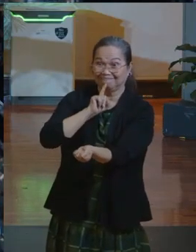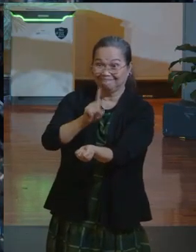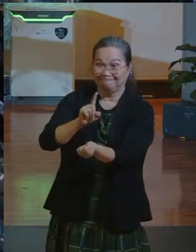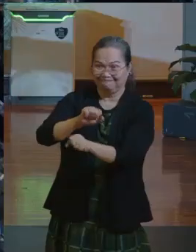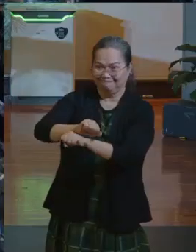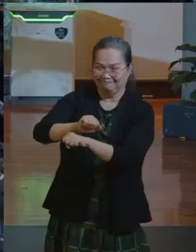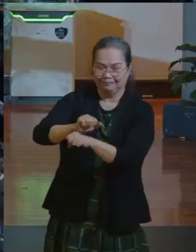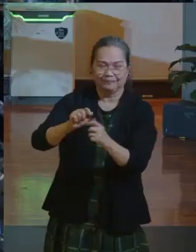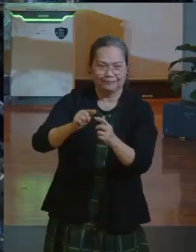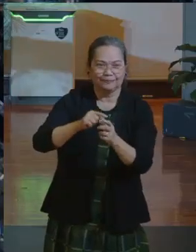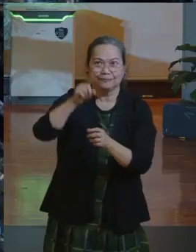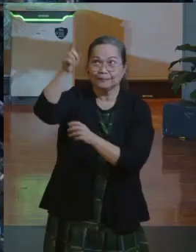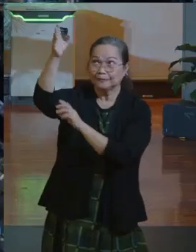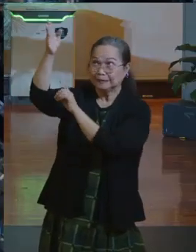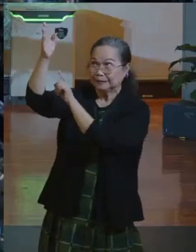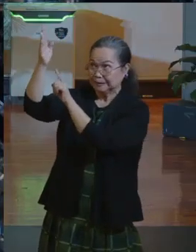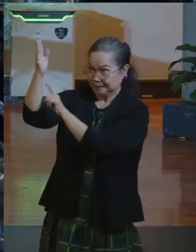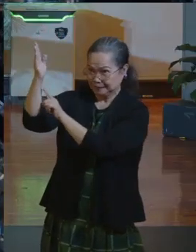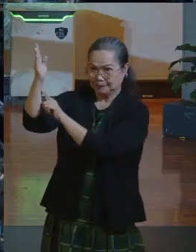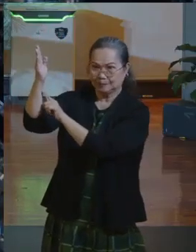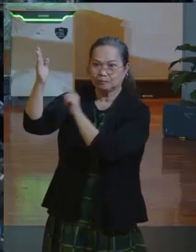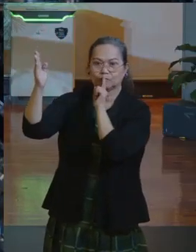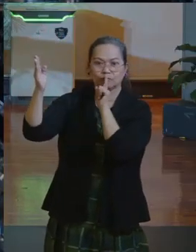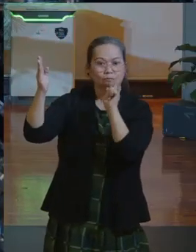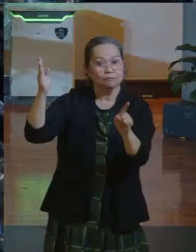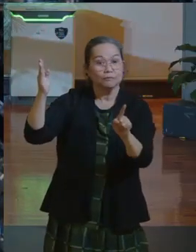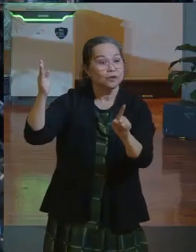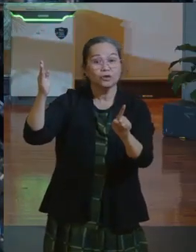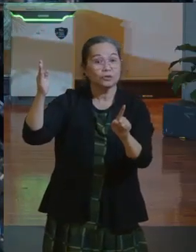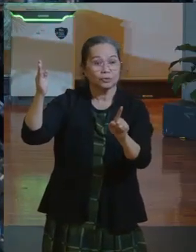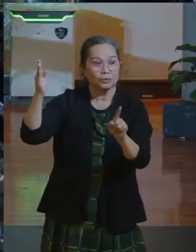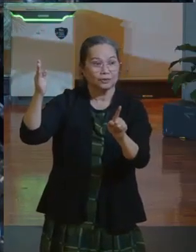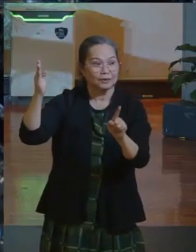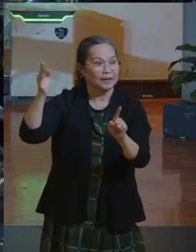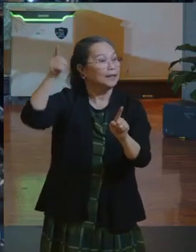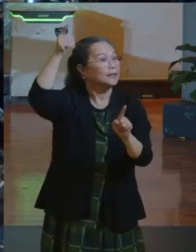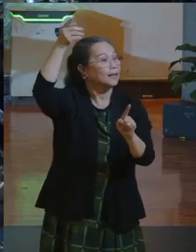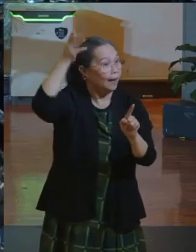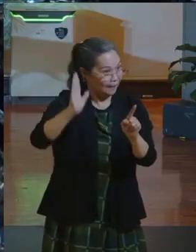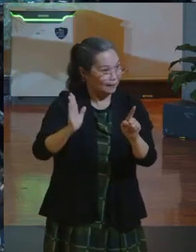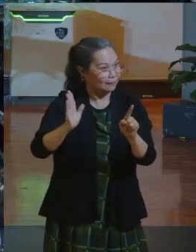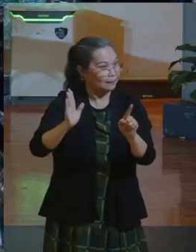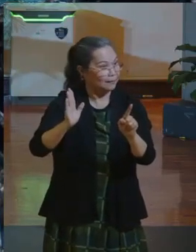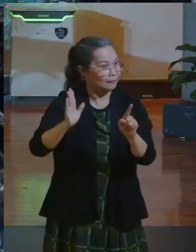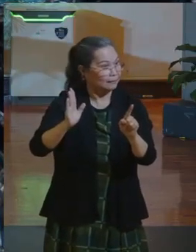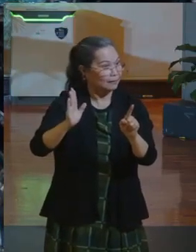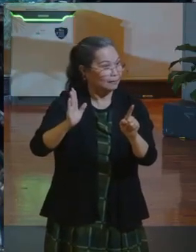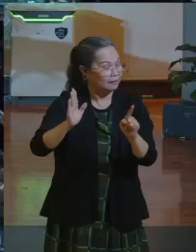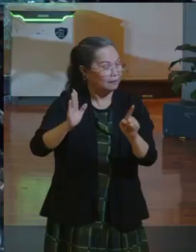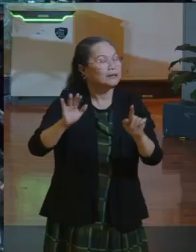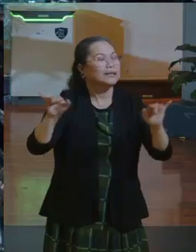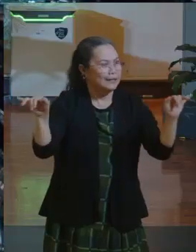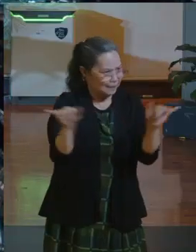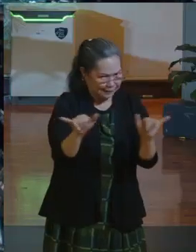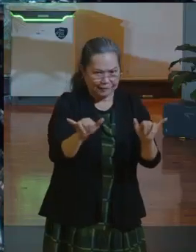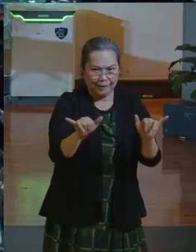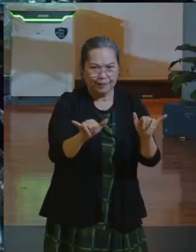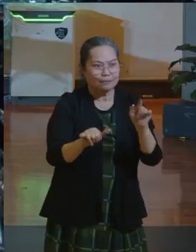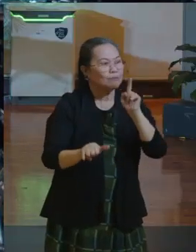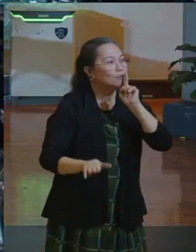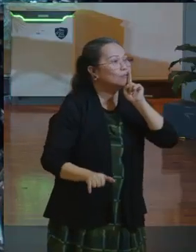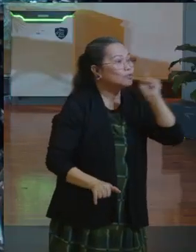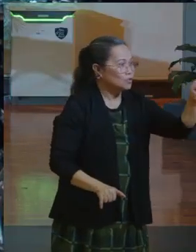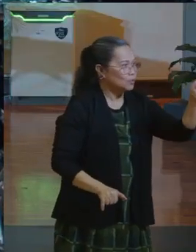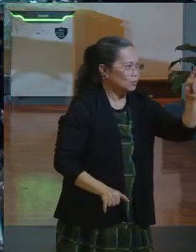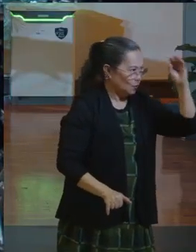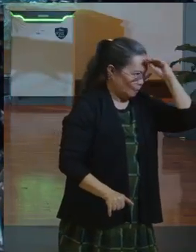Diyos, bagaman siya ay tunay na Diyos, siya rin ay naging